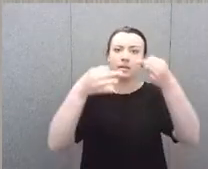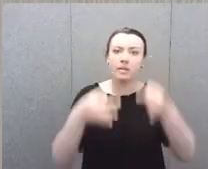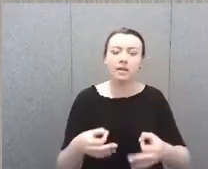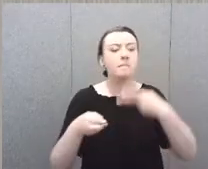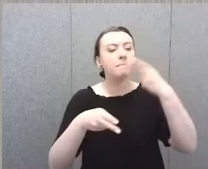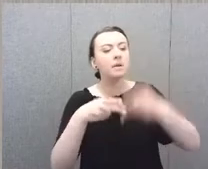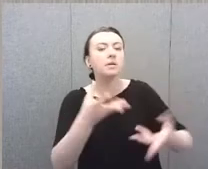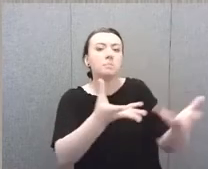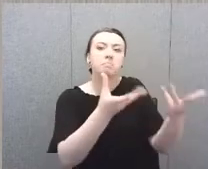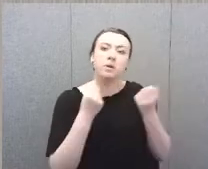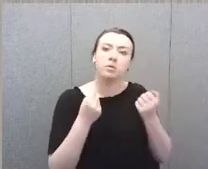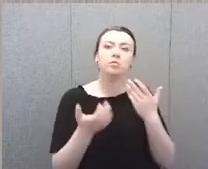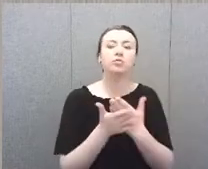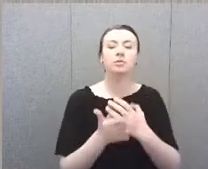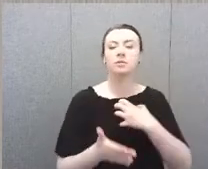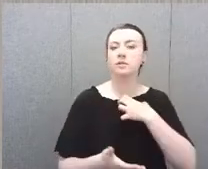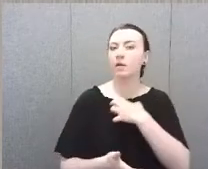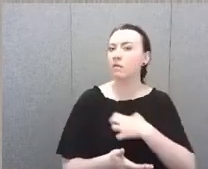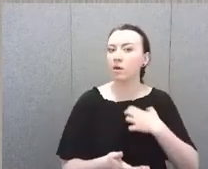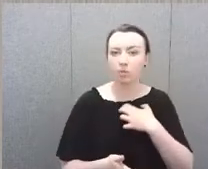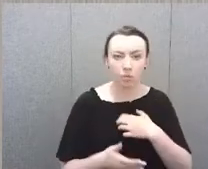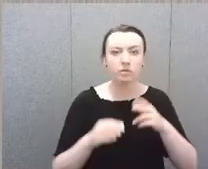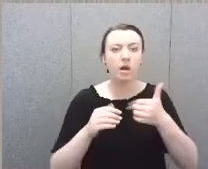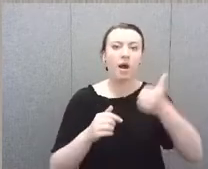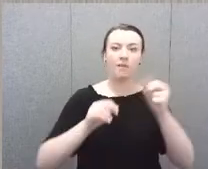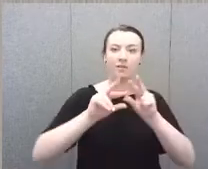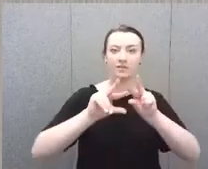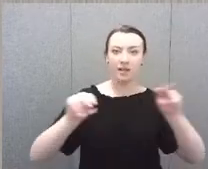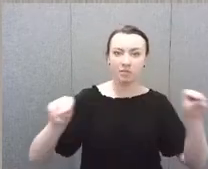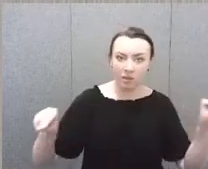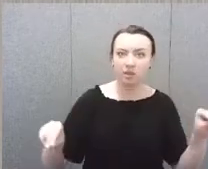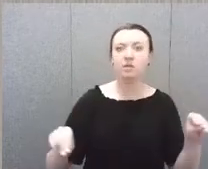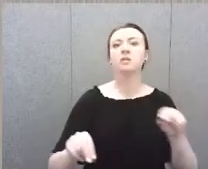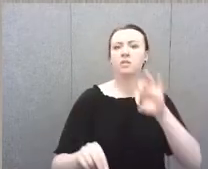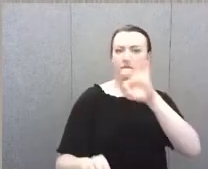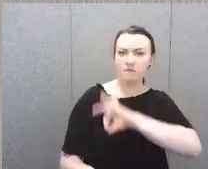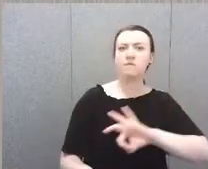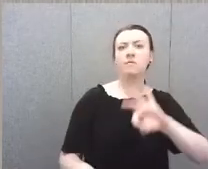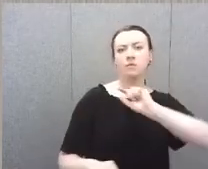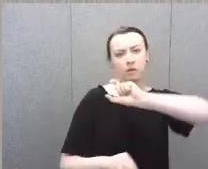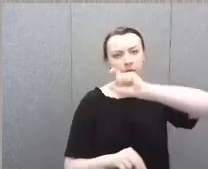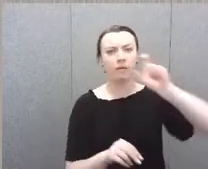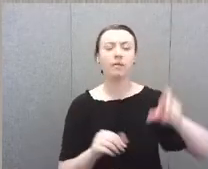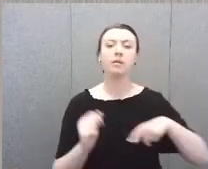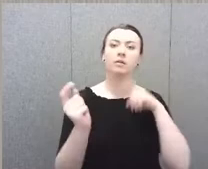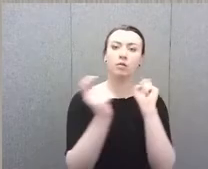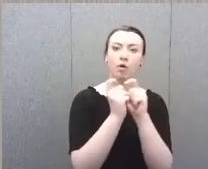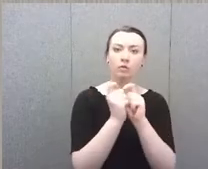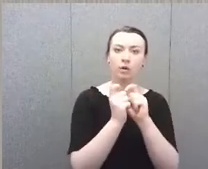права означает то, что это важно для